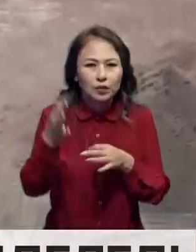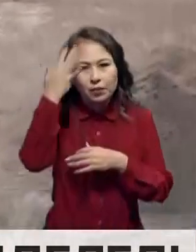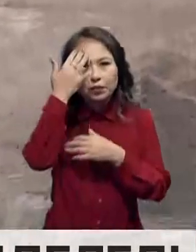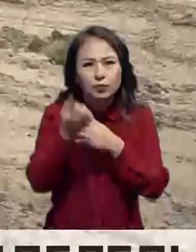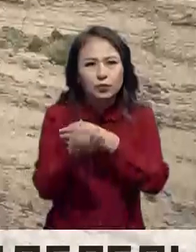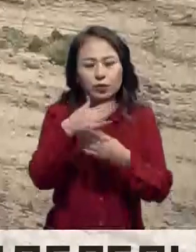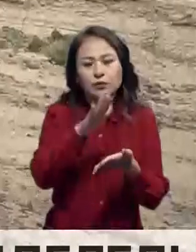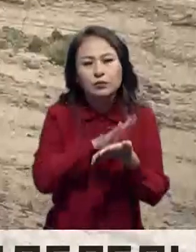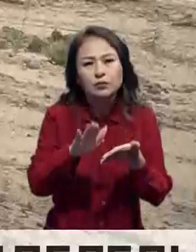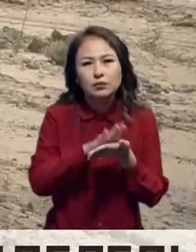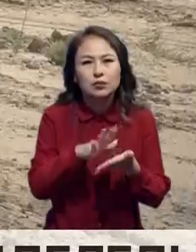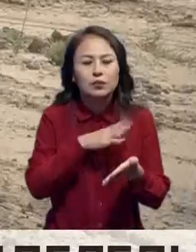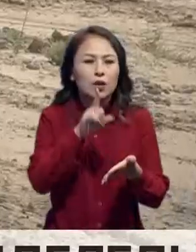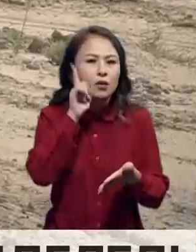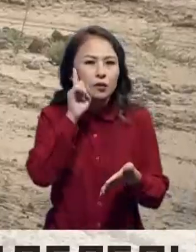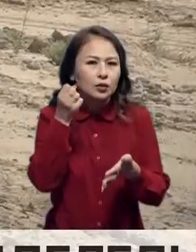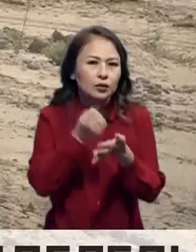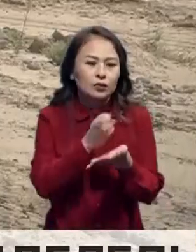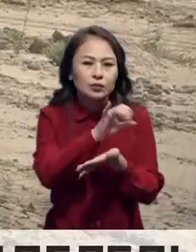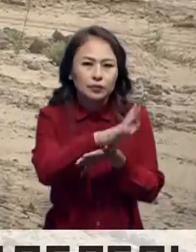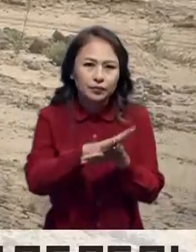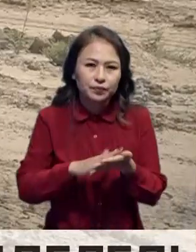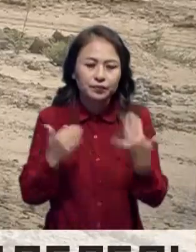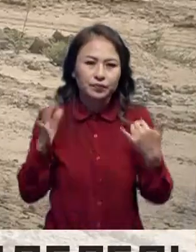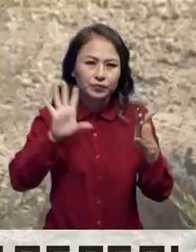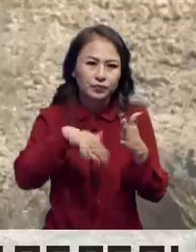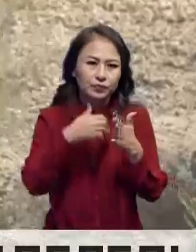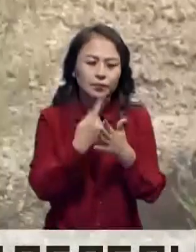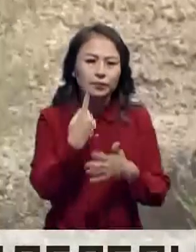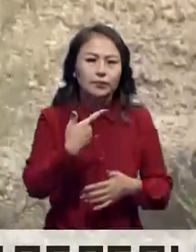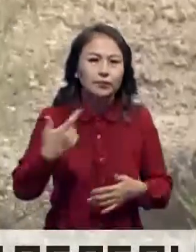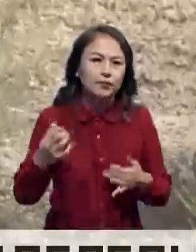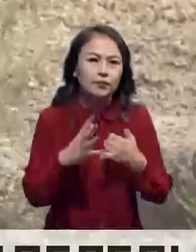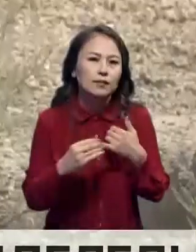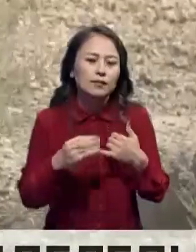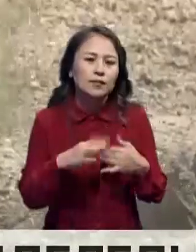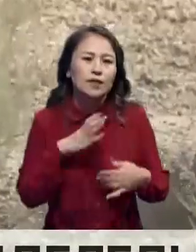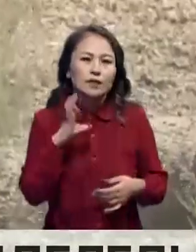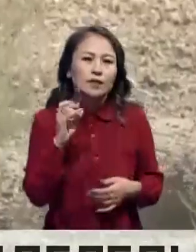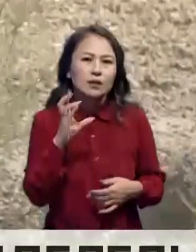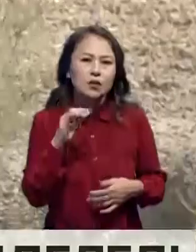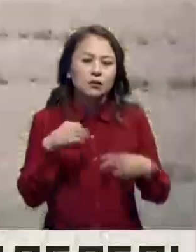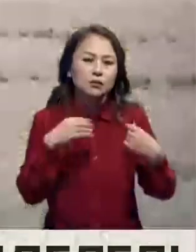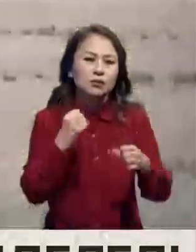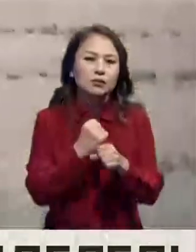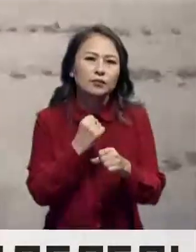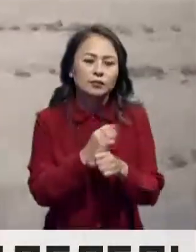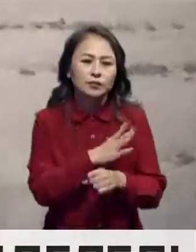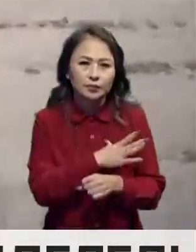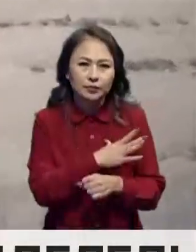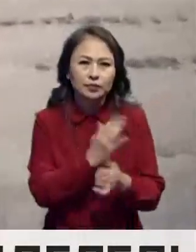тазартып, өңделген жерге жасыл желек егу жалғасып жатыр. Бүгінге дейін 1 гектардан аса аумаққа сексеуіл мен жеміс ағаштарының көшеттері